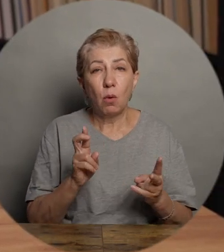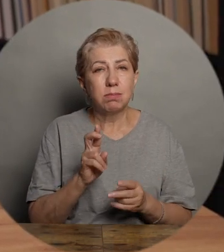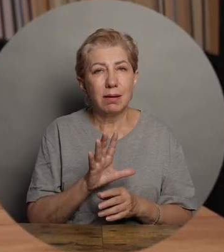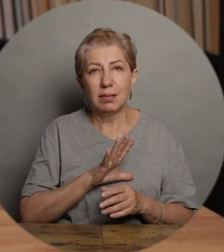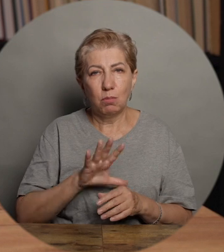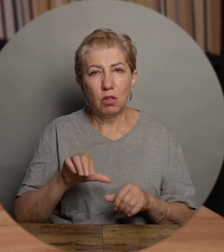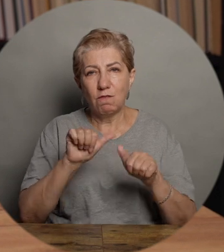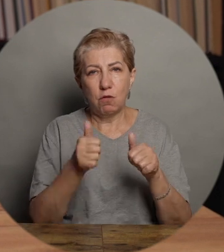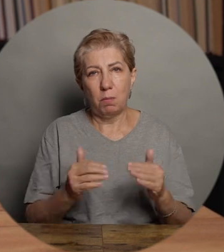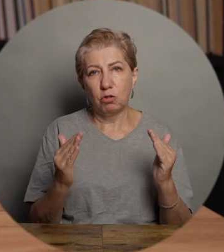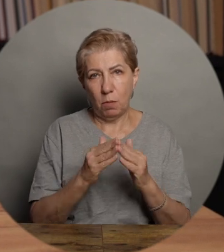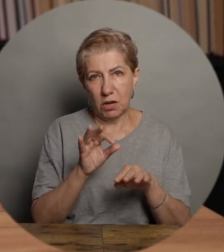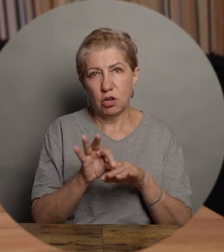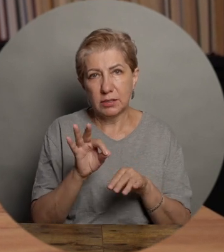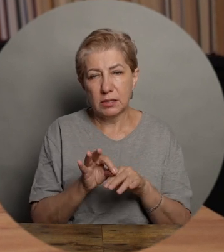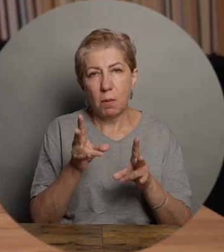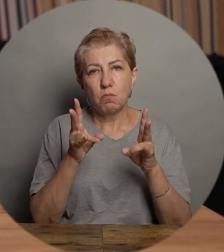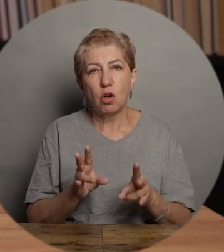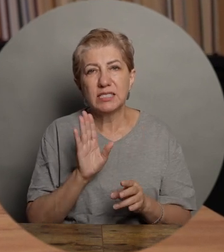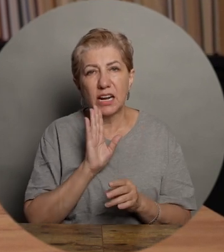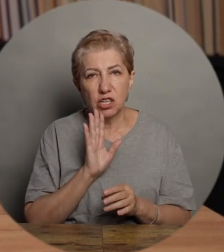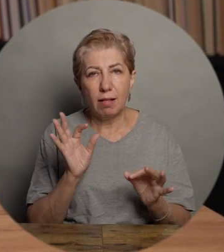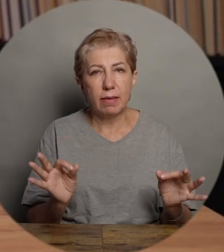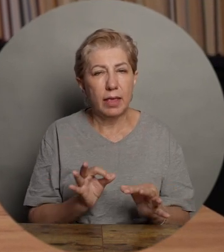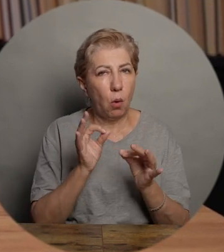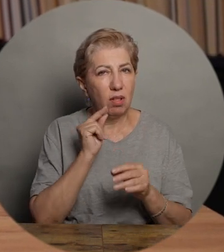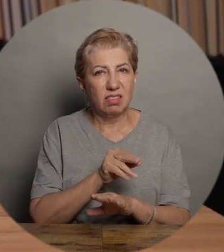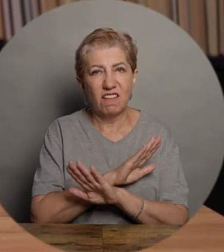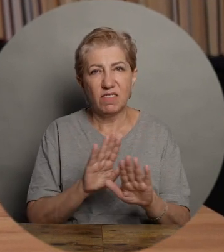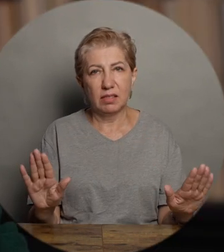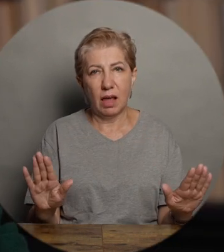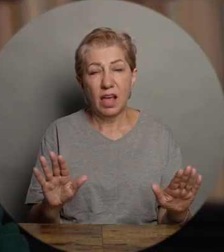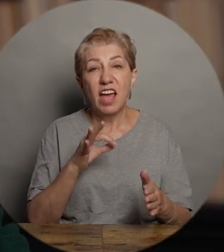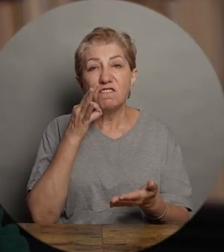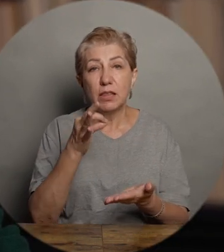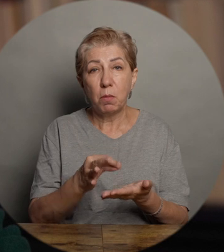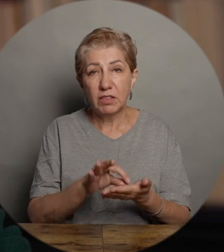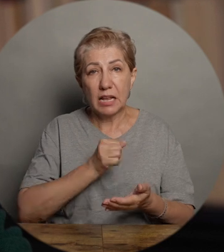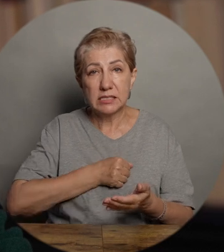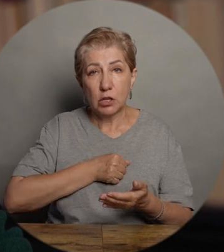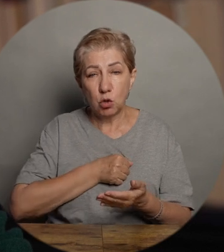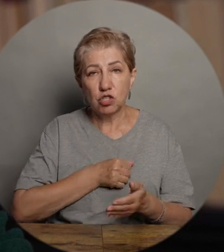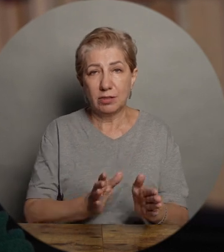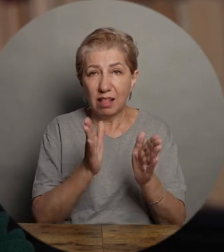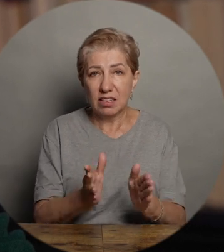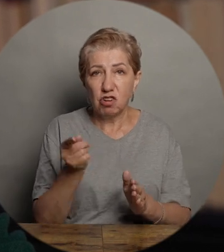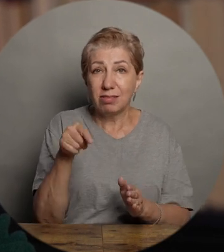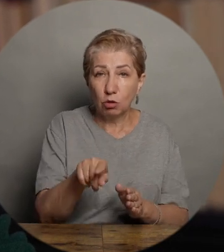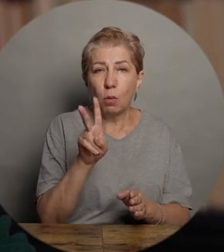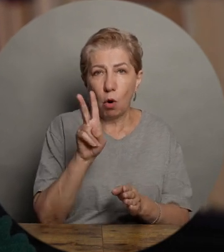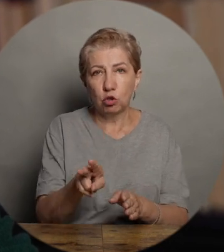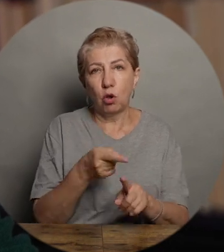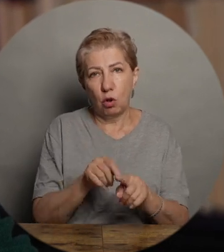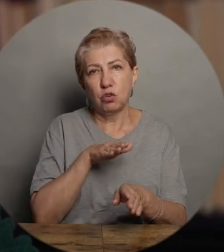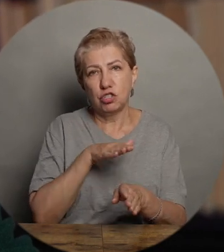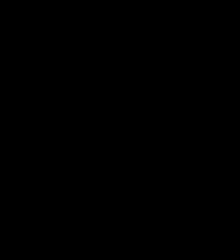була форма домашнього насильства постраждала в ньому ніколи не винна відповідальність за злочин лежить лише на тому